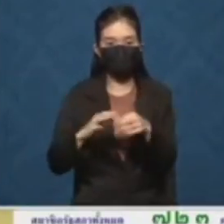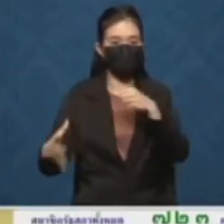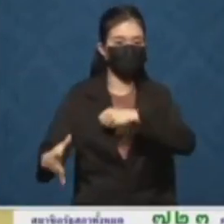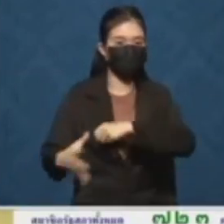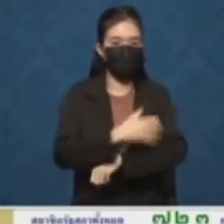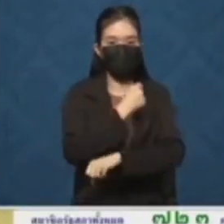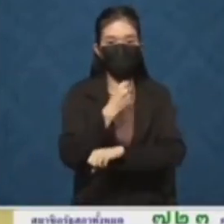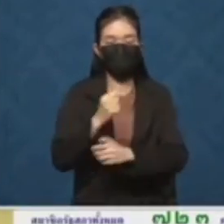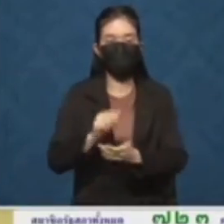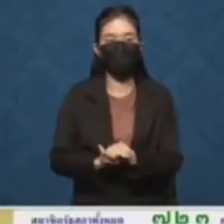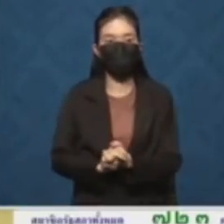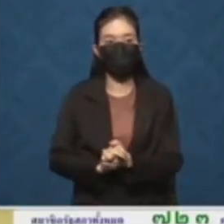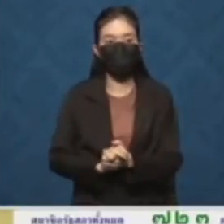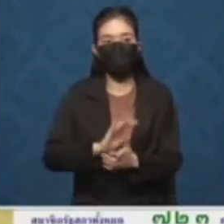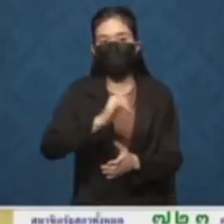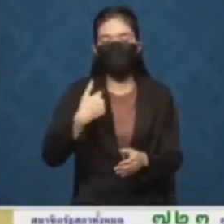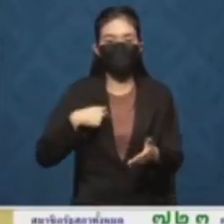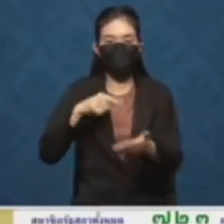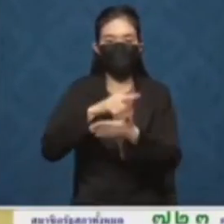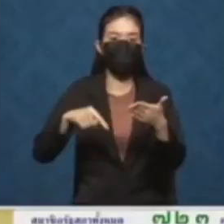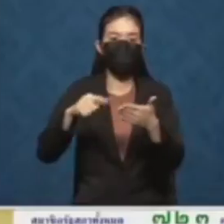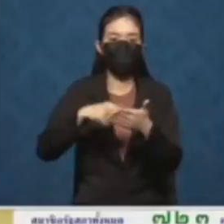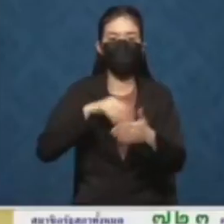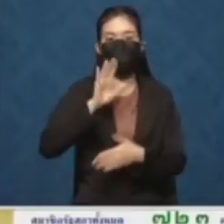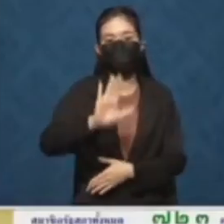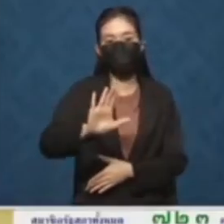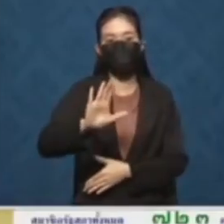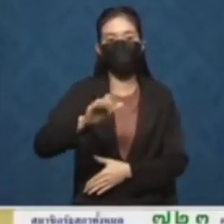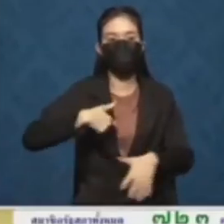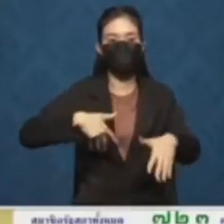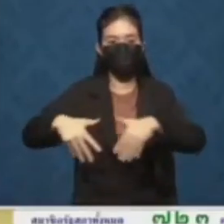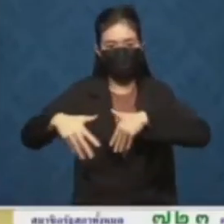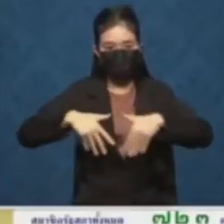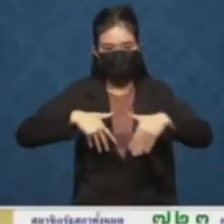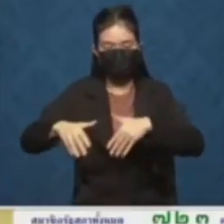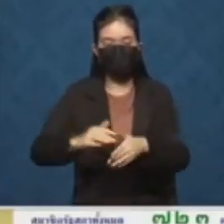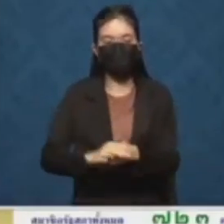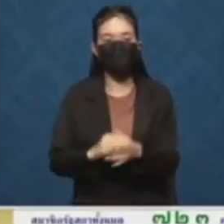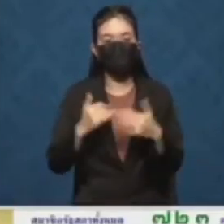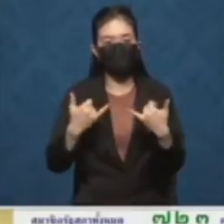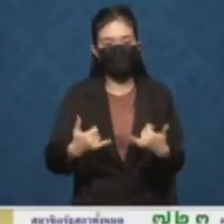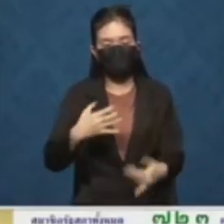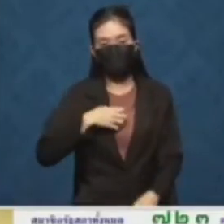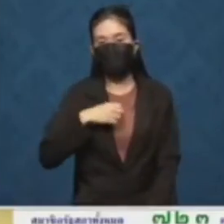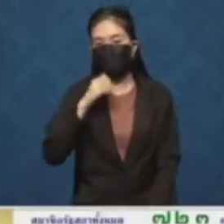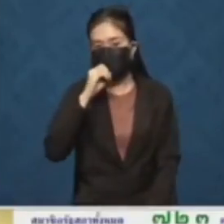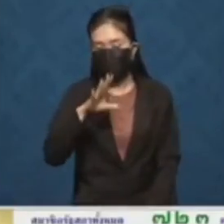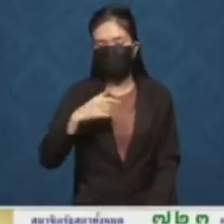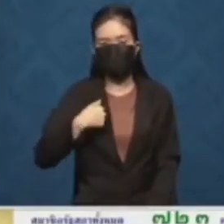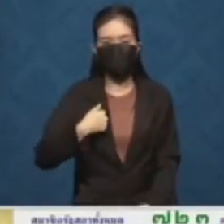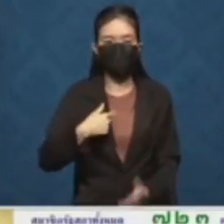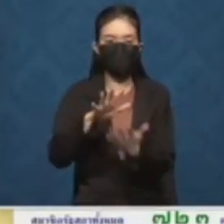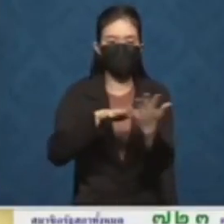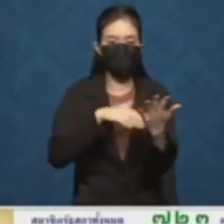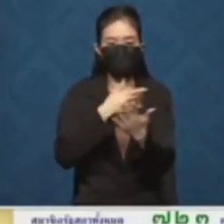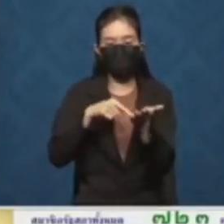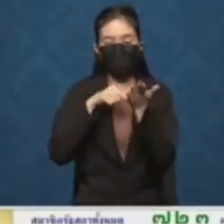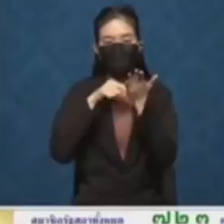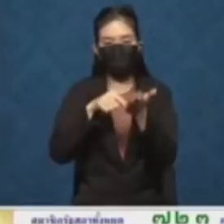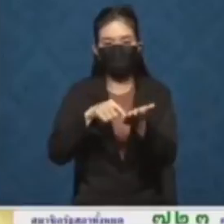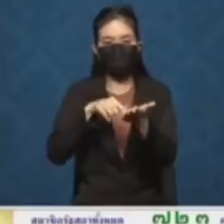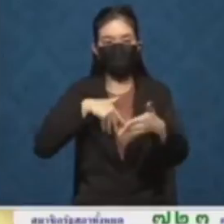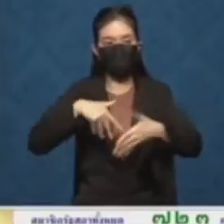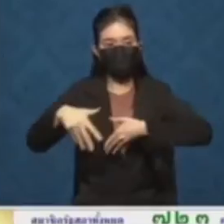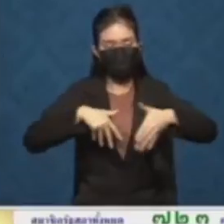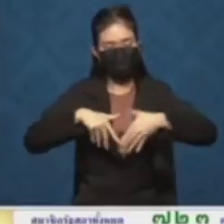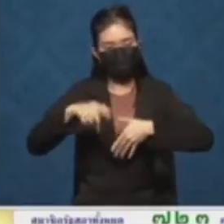ท้างรัษบานที่มาจากกเลตของประชาชนนี่จเป็เหตุผล่าทำไมในร่างรานชบัระชาชนถึงต้เสนอให้มีการร